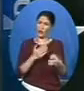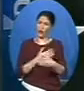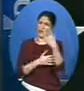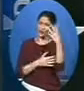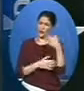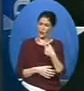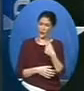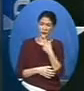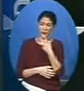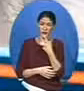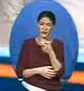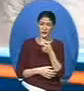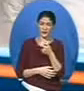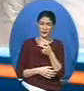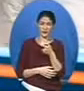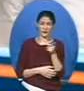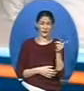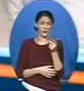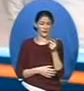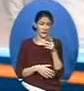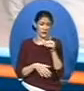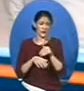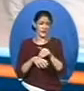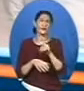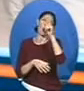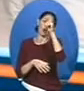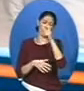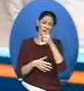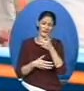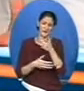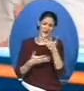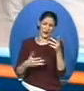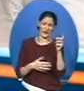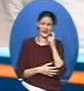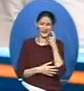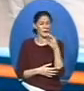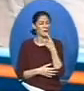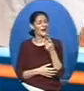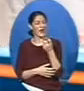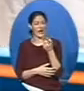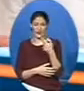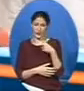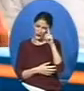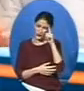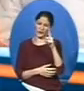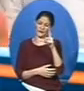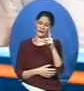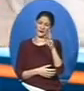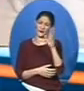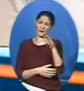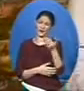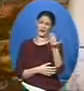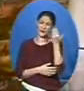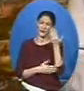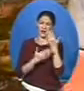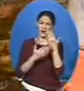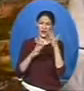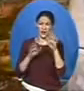את זה מהשם. אני אומר לך שלושה דברים. זה שאלוהים גדול, אמרנו עוד הרבה לפני העולם האסלאמי, אמרנו השם הוא אלוקים, ואנחנו שמחים בקריאה על אלוהו